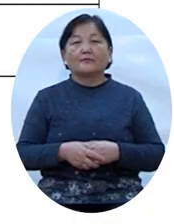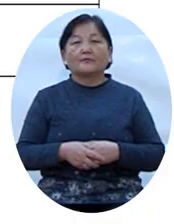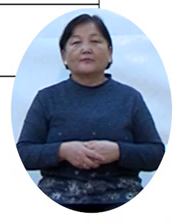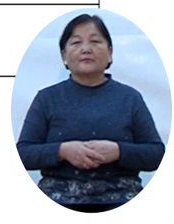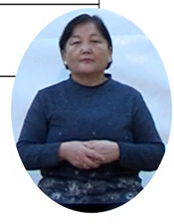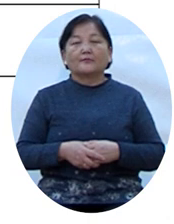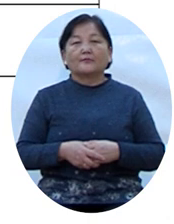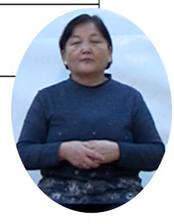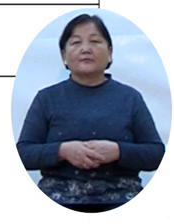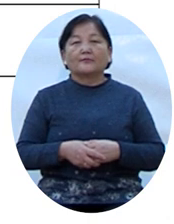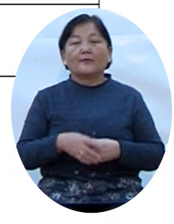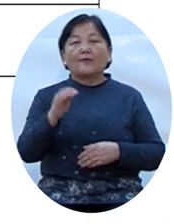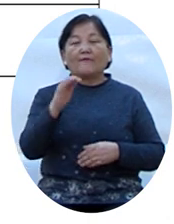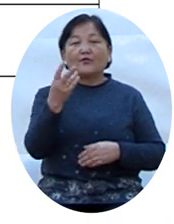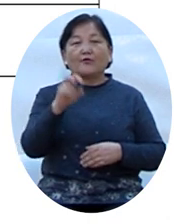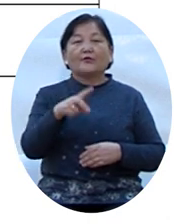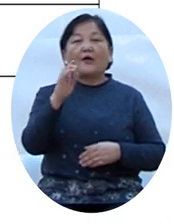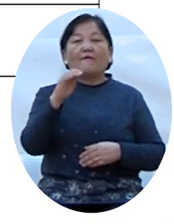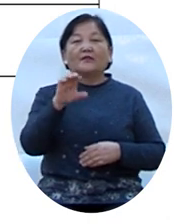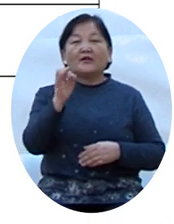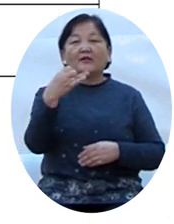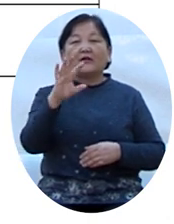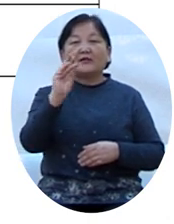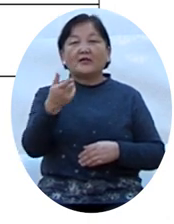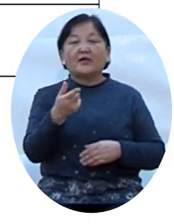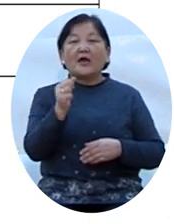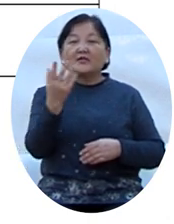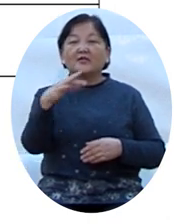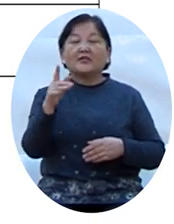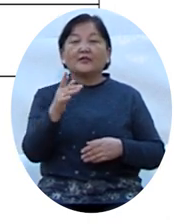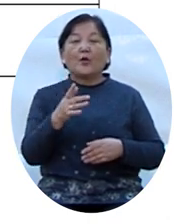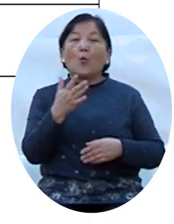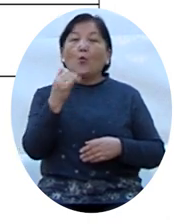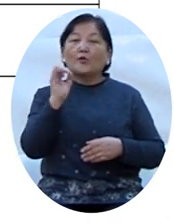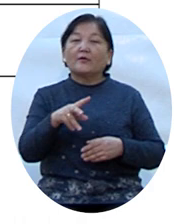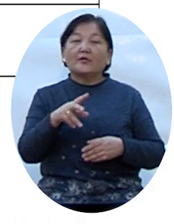За тэгэхээр фенолфтолиныг ашиглан урвал явагдсныг шалгаж болдгийн байна.